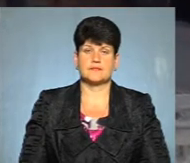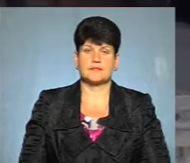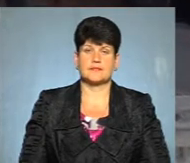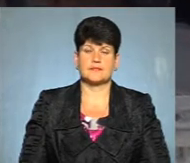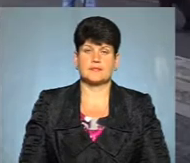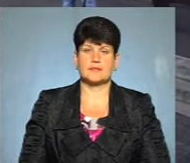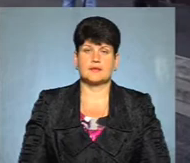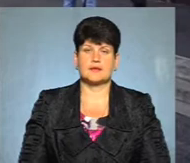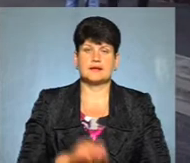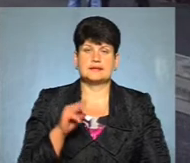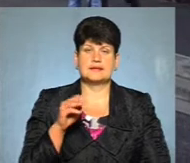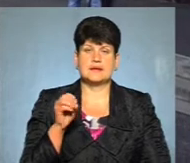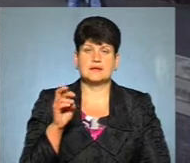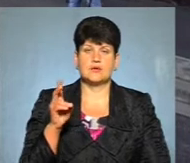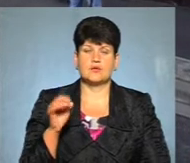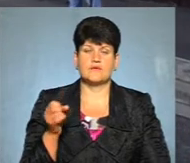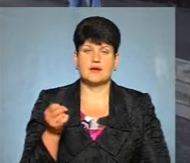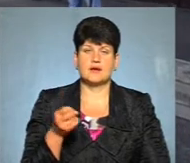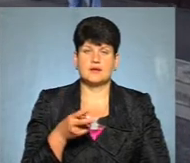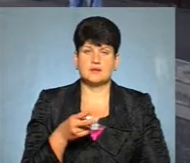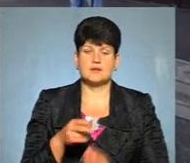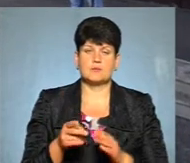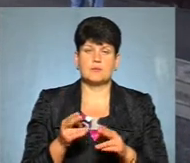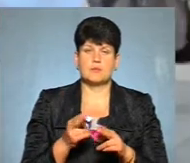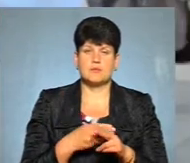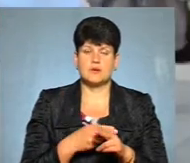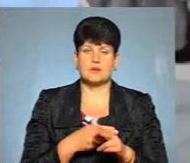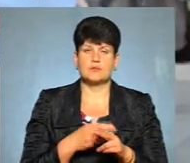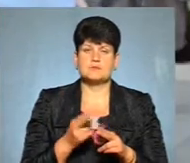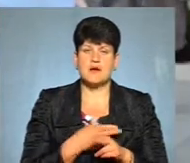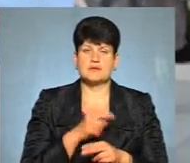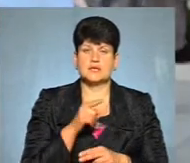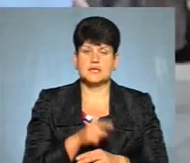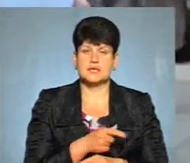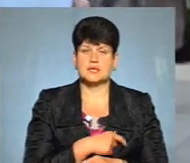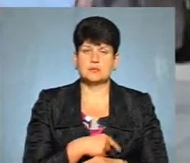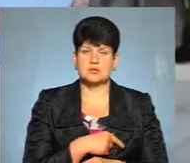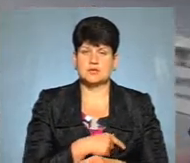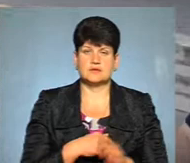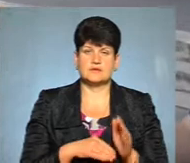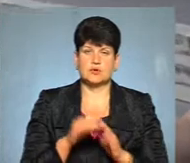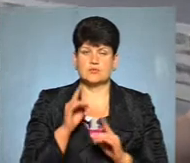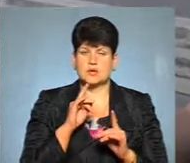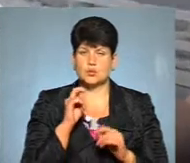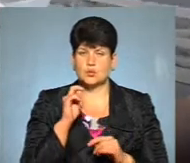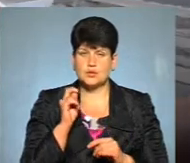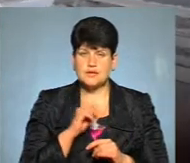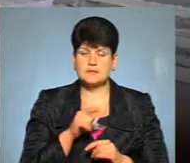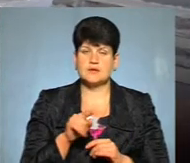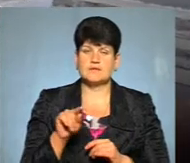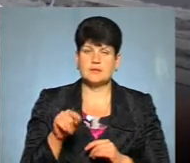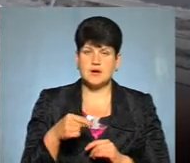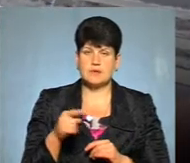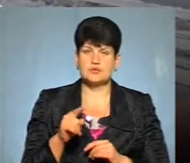Третяково геть! Позбавлення її депутата Верховної Ради, народного депутата України. Ми вимагаємо,